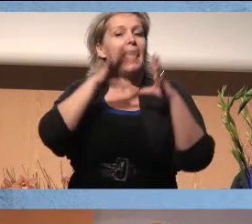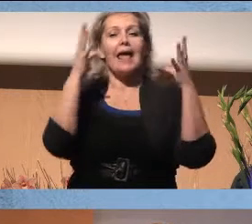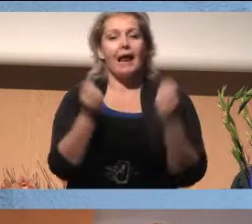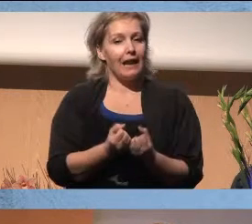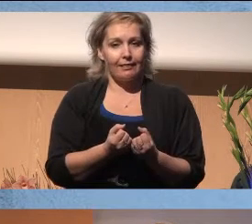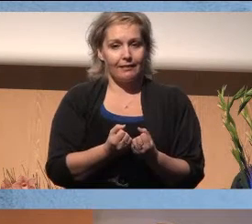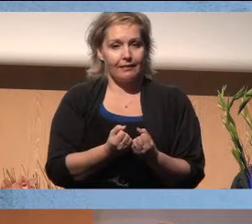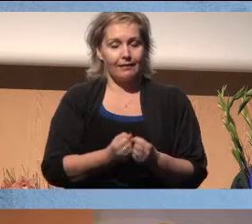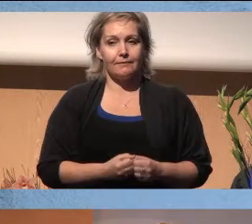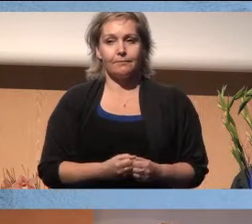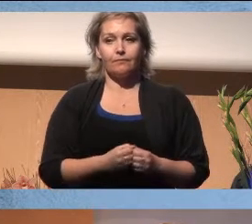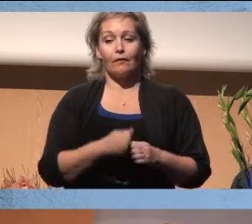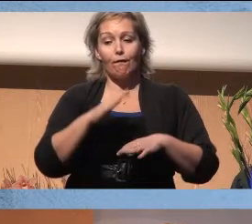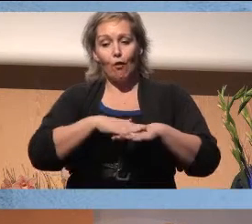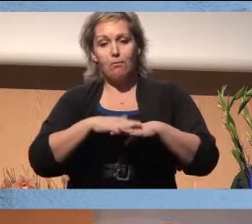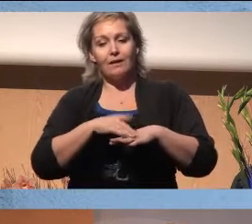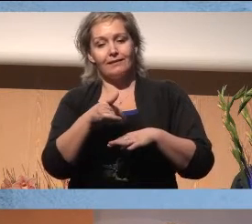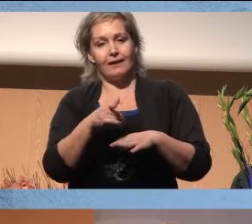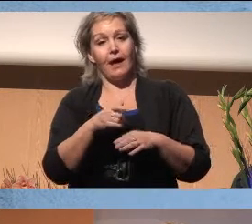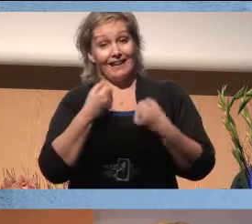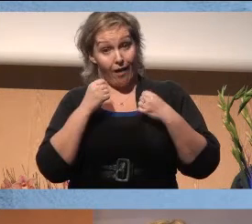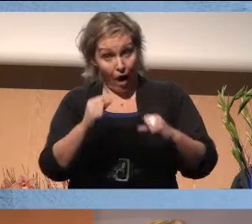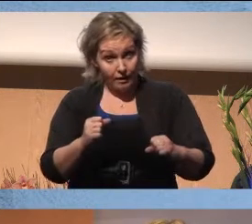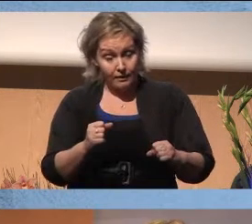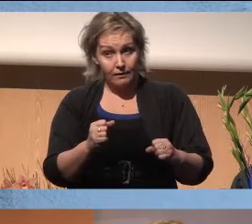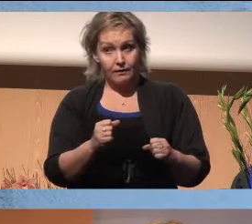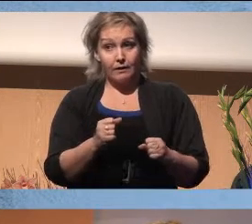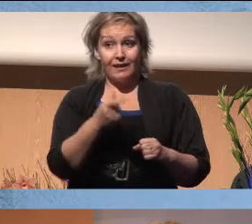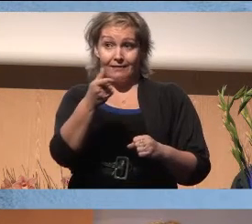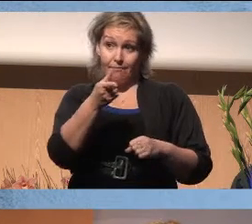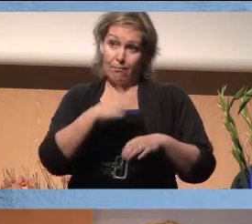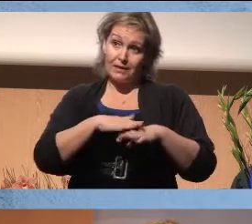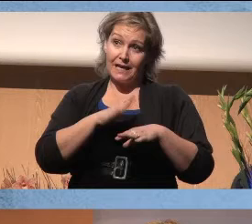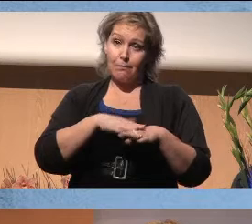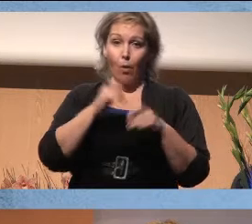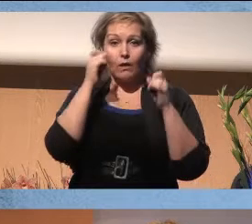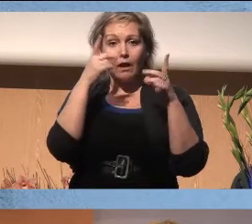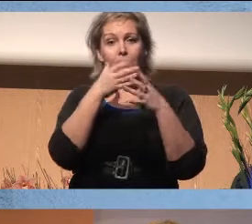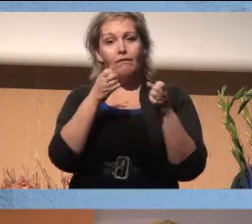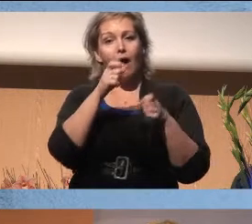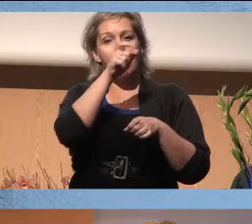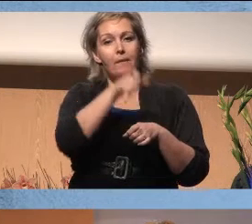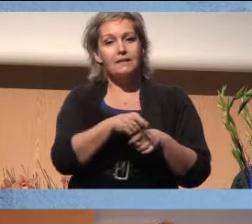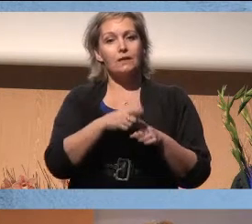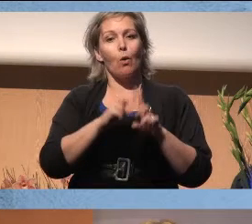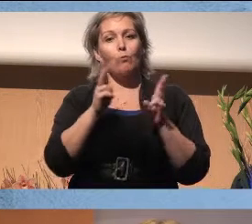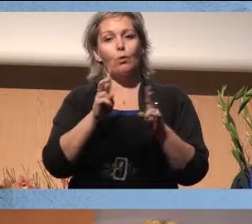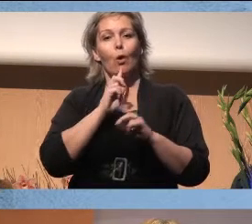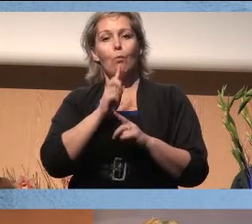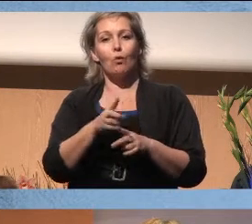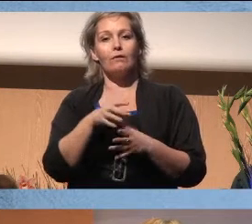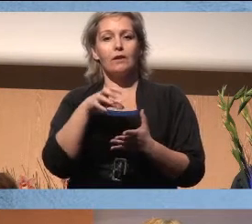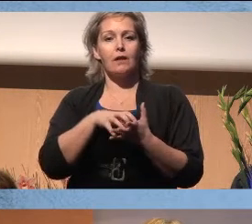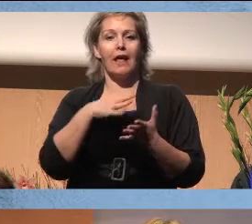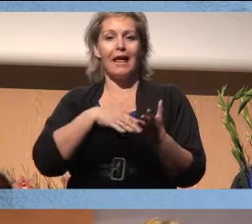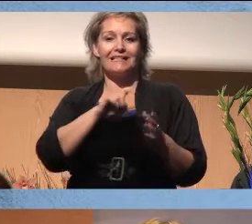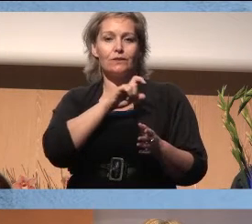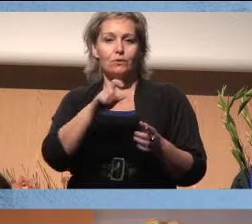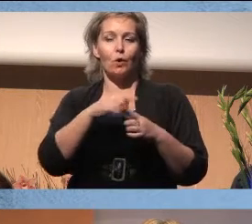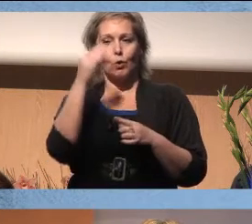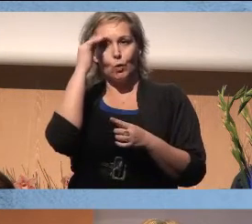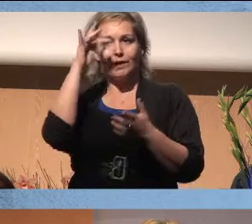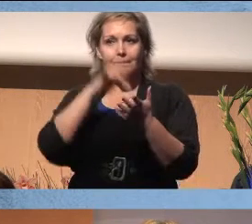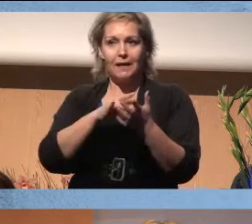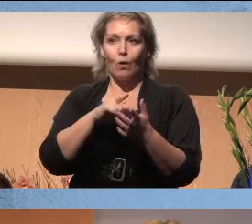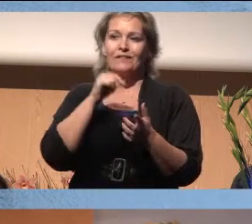helheten. Forberedelsene er i gang, baserer oss på data fra pasient- og brukerombudene, Statens helsetilsyn, kunnskapssenter,